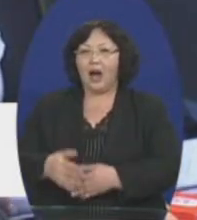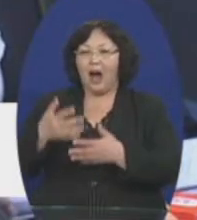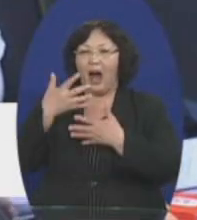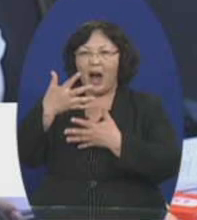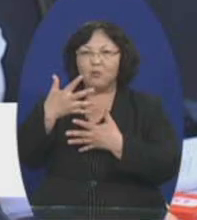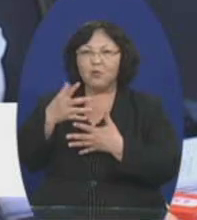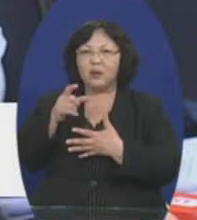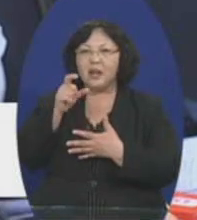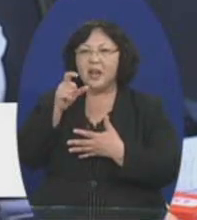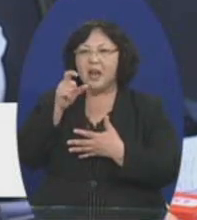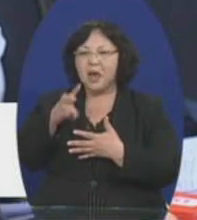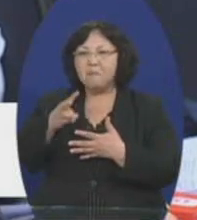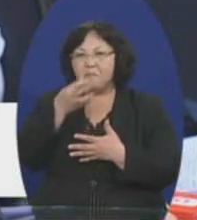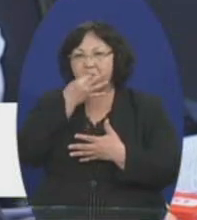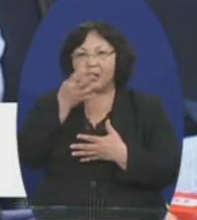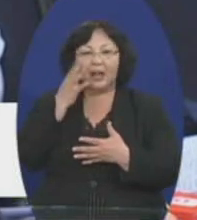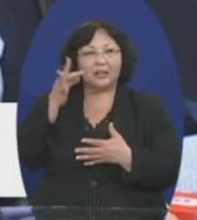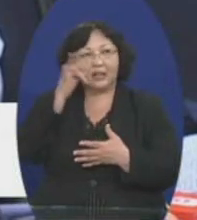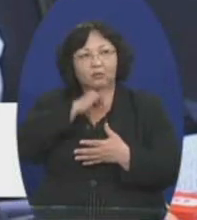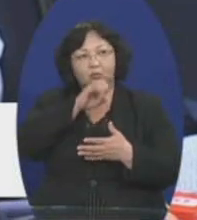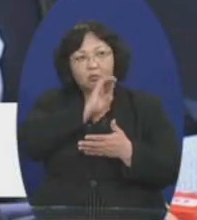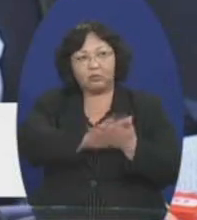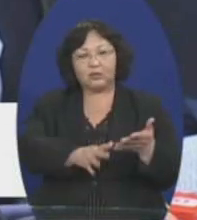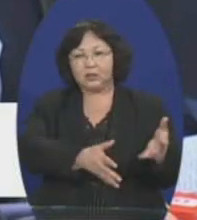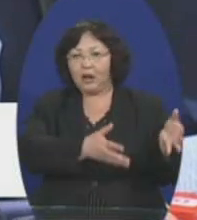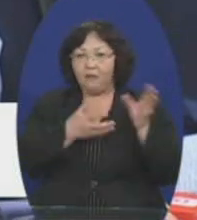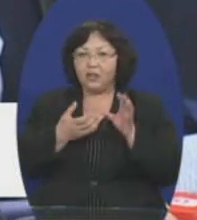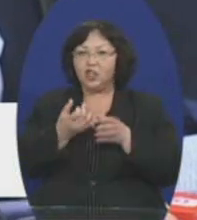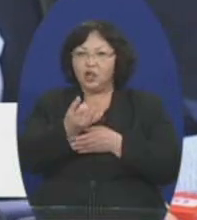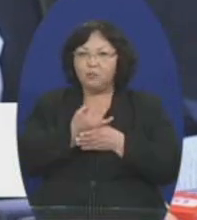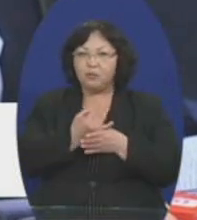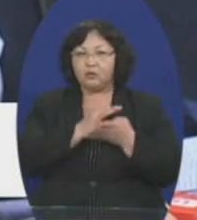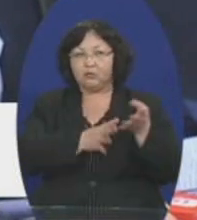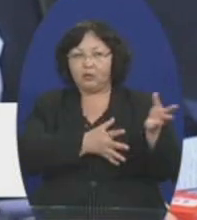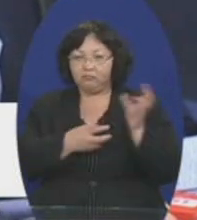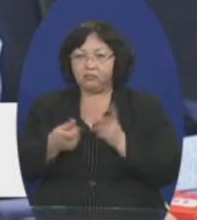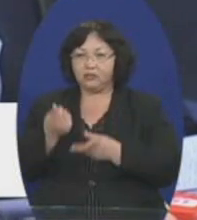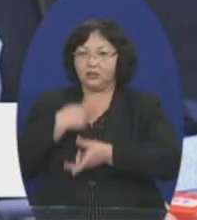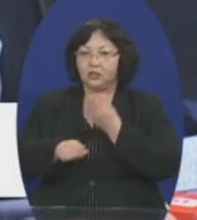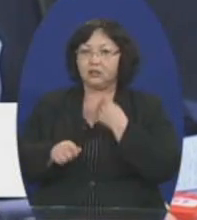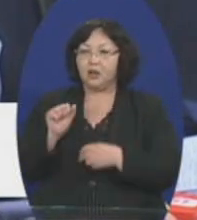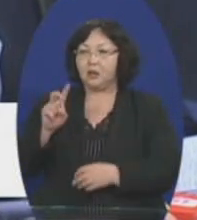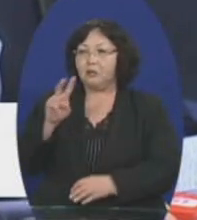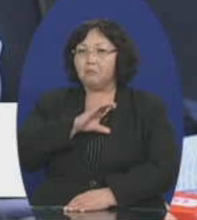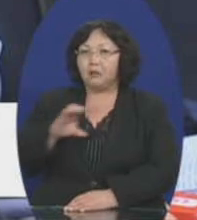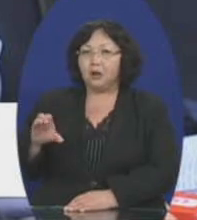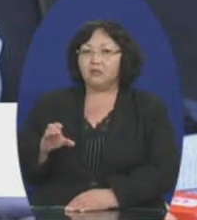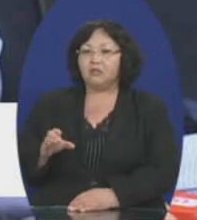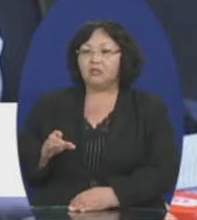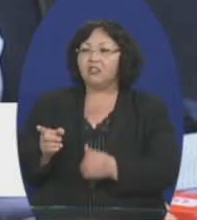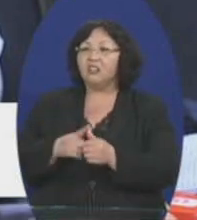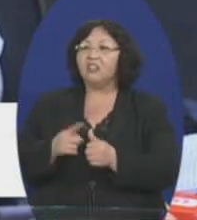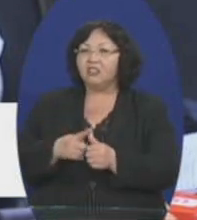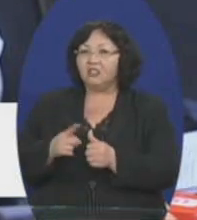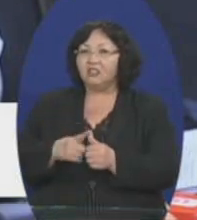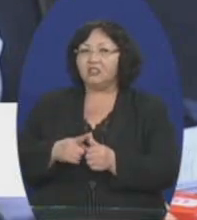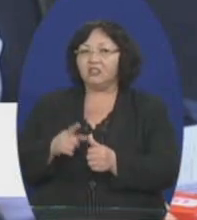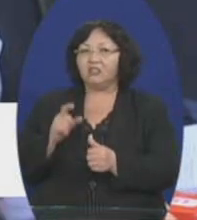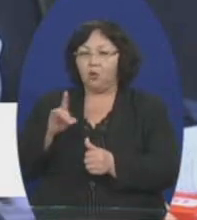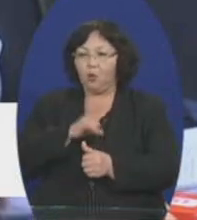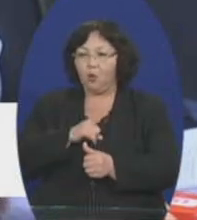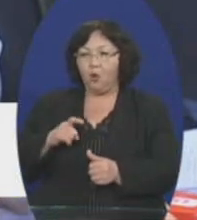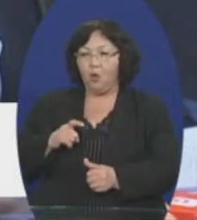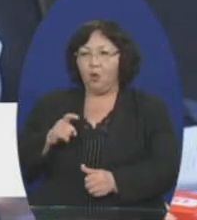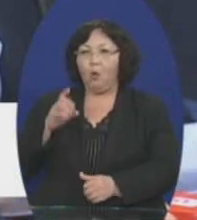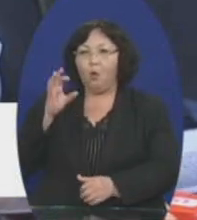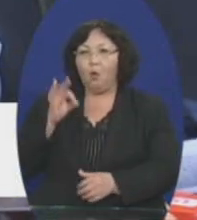давмгаа оролцож байгаа энэ 10 зах зээлийг ямар ямар аж ахуйн нэгжүүд ямар ямар одоо хов нийлүүлэгч өнөөдөр эзэмшиж байгаа гэдэг судалгаа өнөөдөр